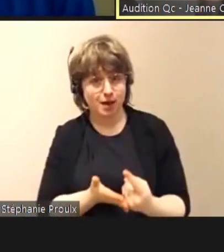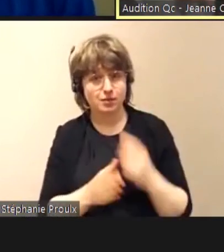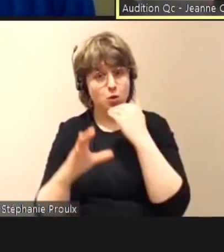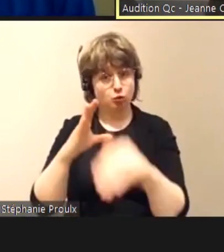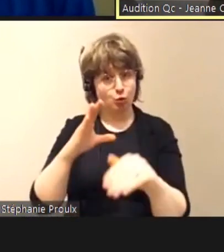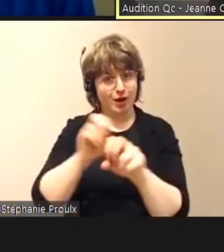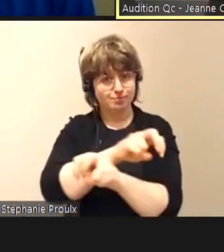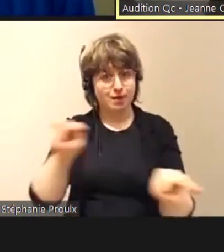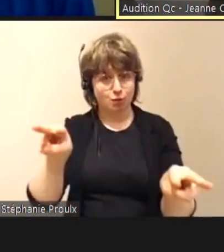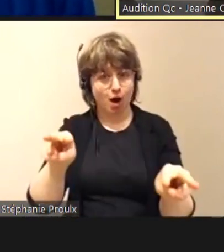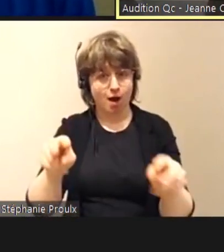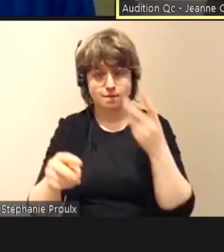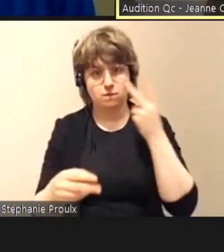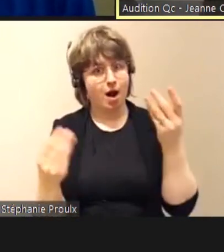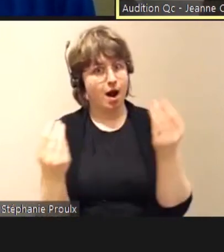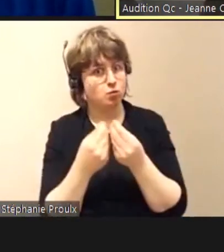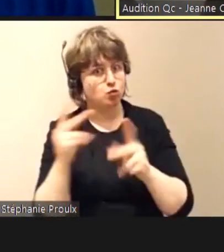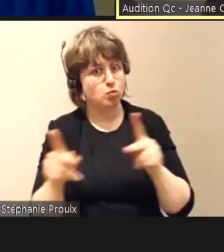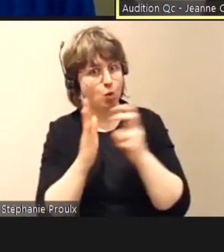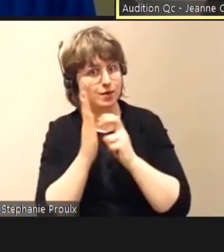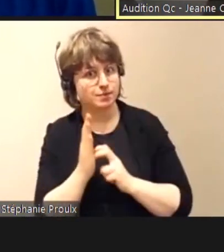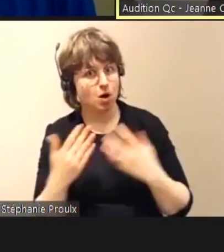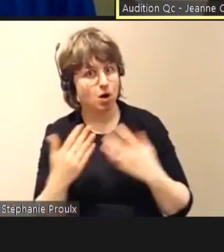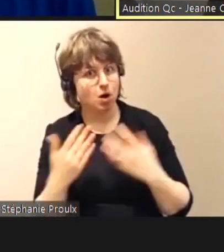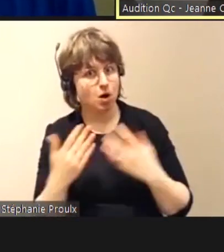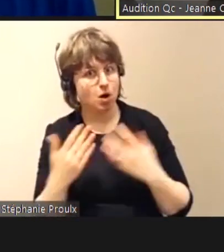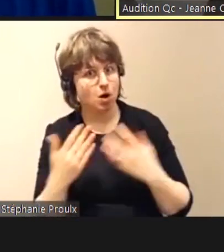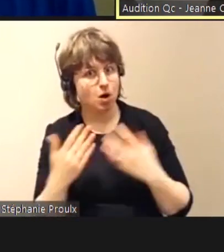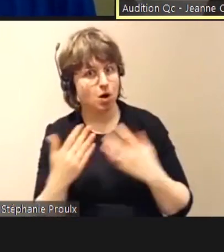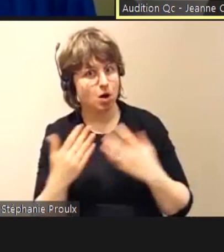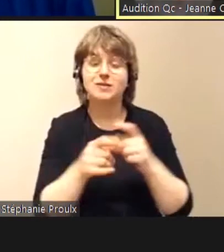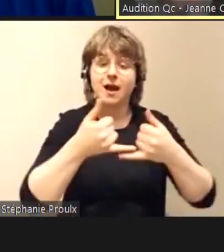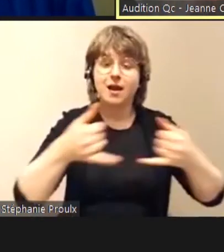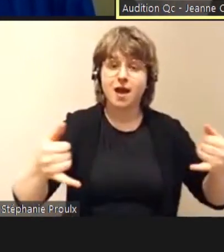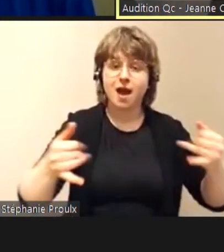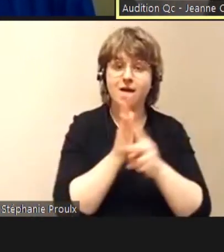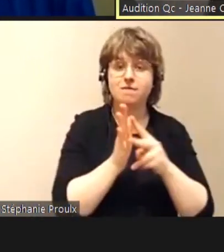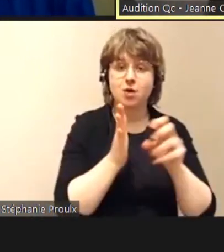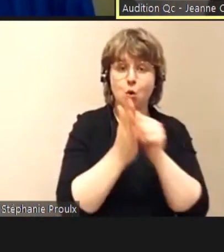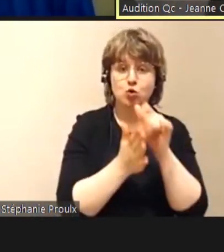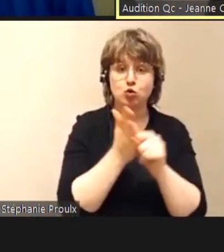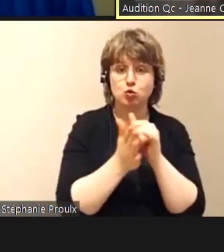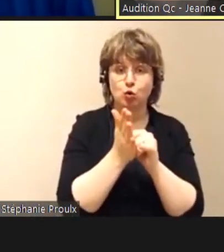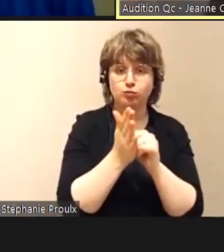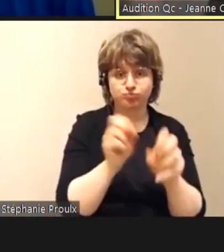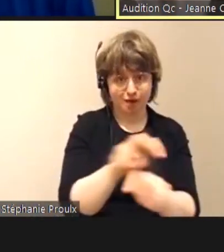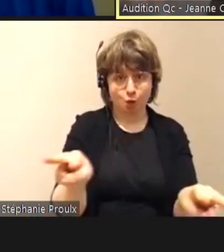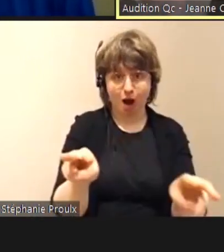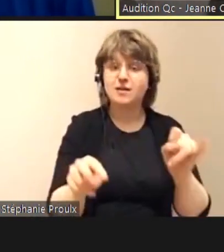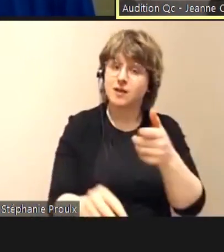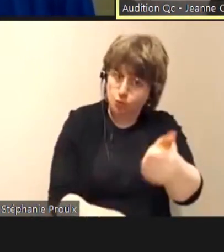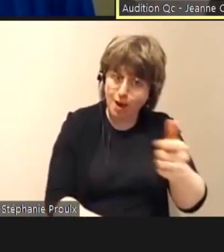qui grossit de jour en jour, on va envoyer le lien vers la vidéo YouTube. Donc, vous pourrez faire écouter, si vous êtes